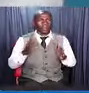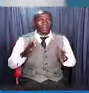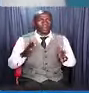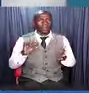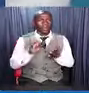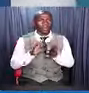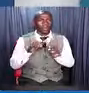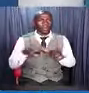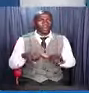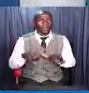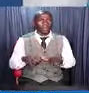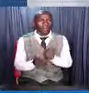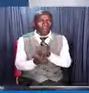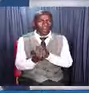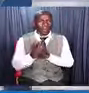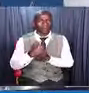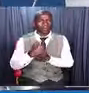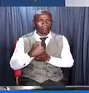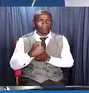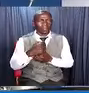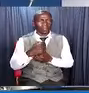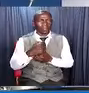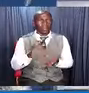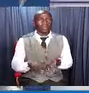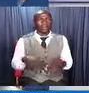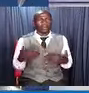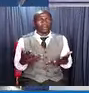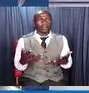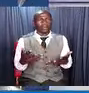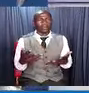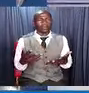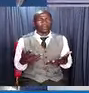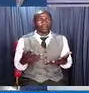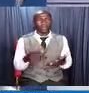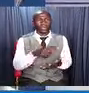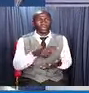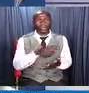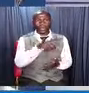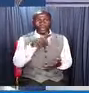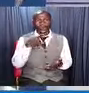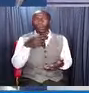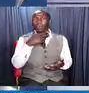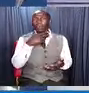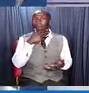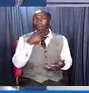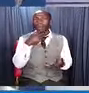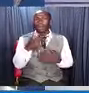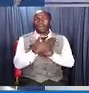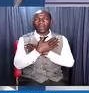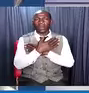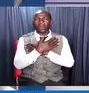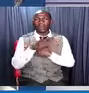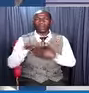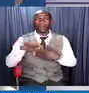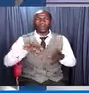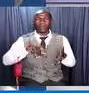There is one who abides. Abiding. Hallelujah. Hallelujah. Enyi waume, ye husbands,